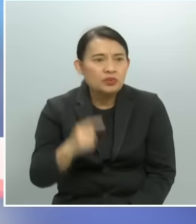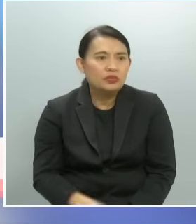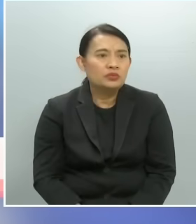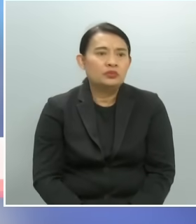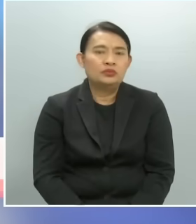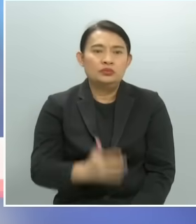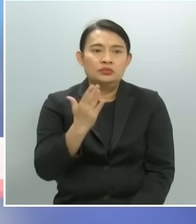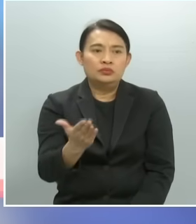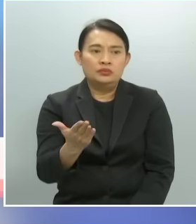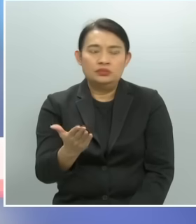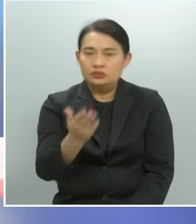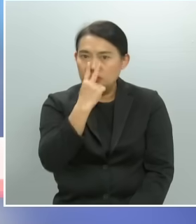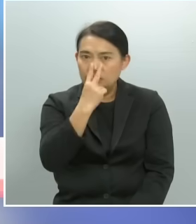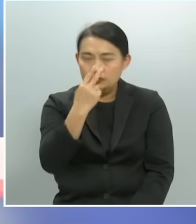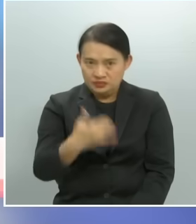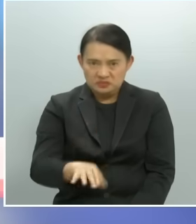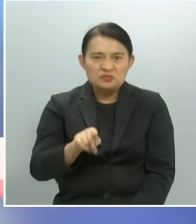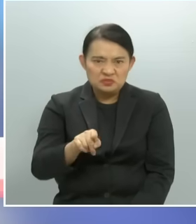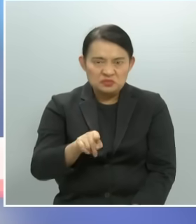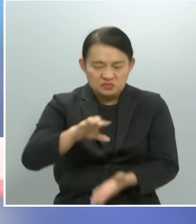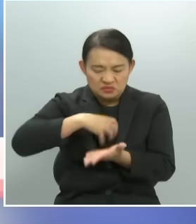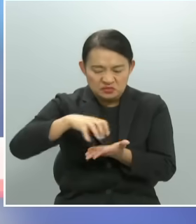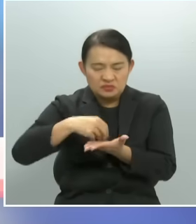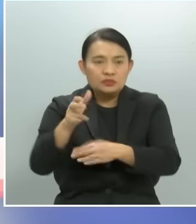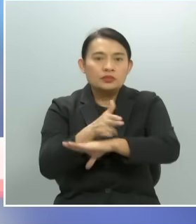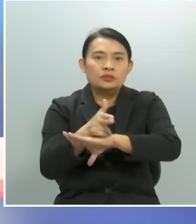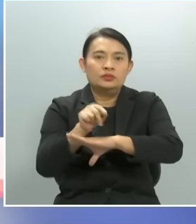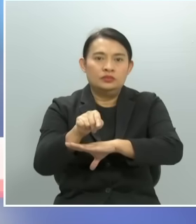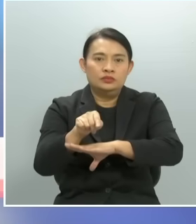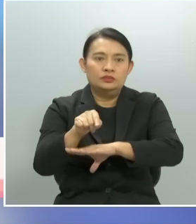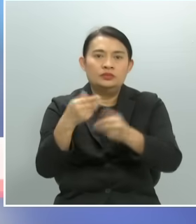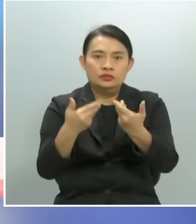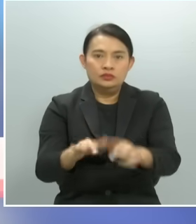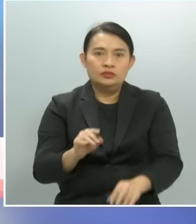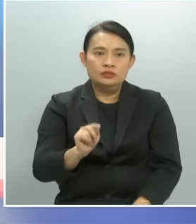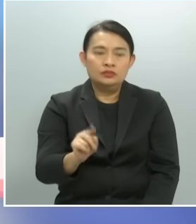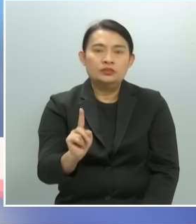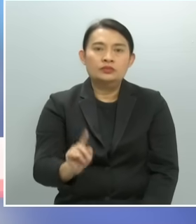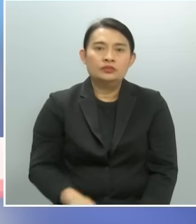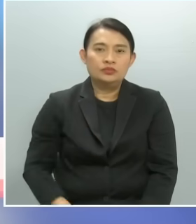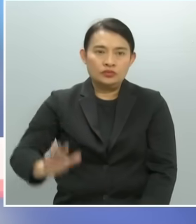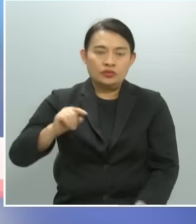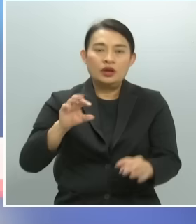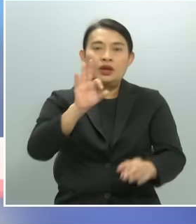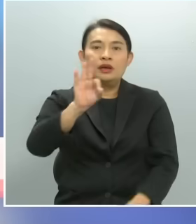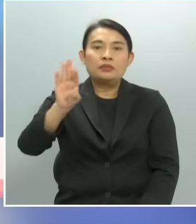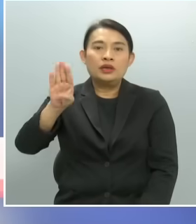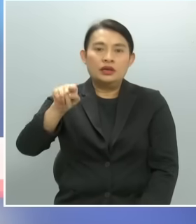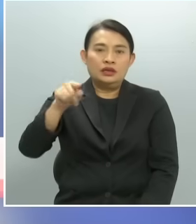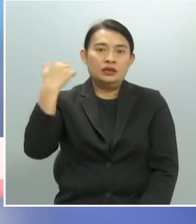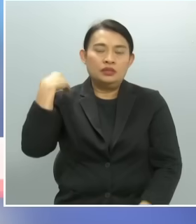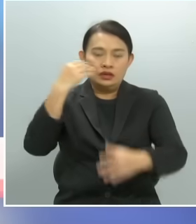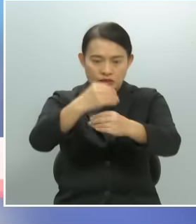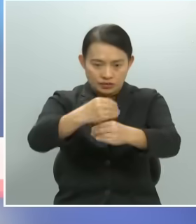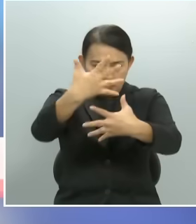เอาน้ำจิ้มไปก่อนนี่ถือว่าเป็นคลิปน้ำจิ้มคุณผู้ชมครับคือเรื่องนี้นะมีผู้ใช้ Facebookรายหนึ่งครับเขาโพสต์